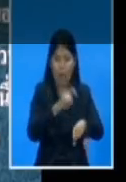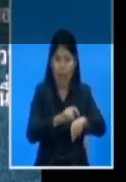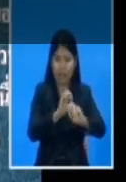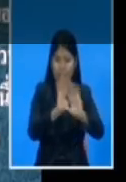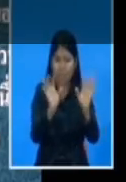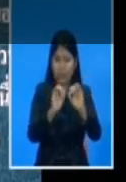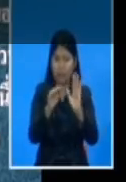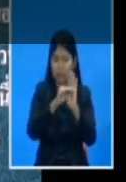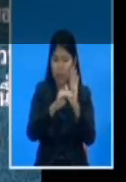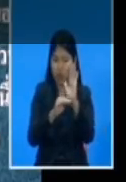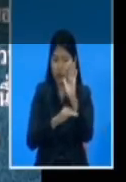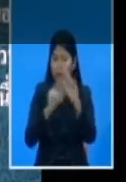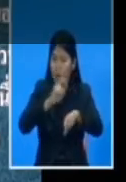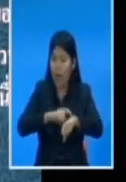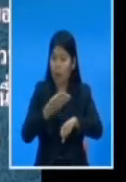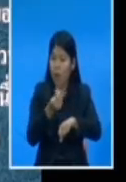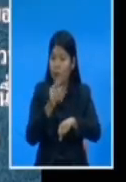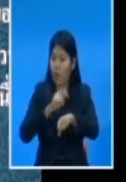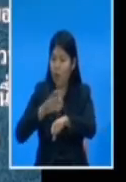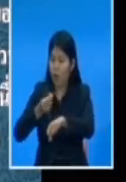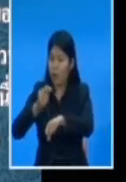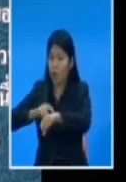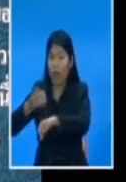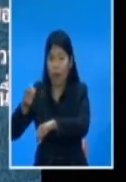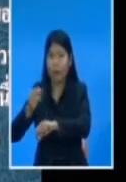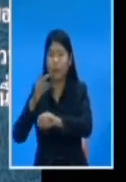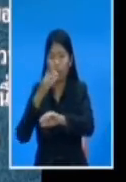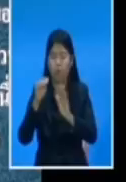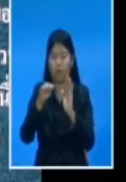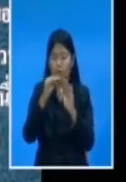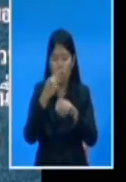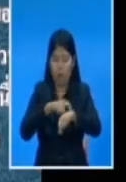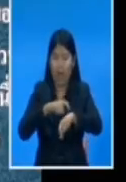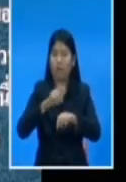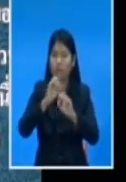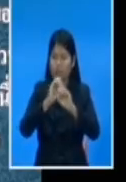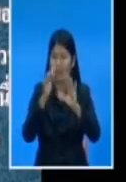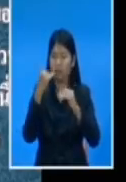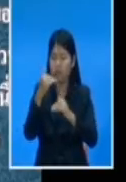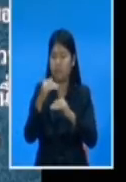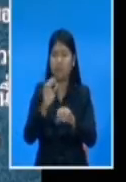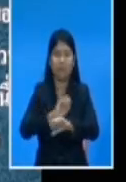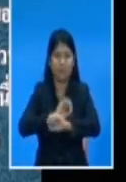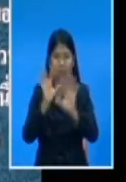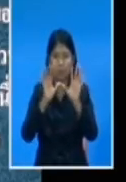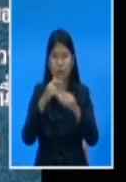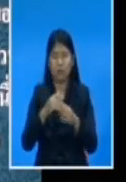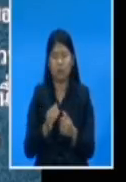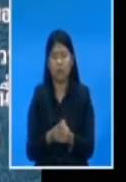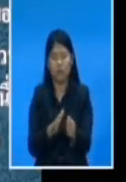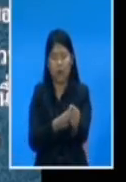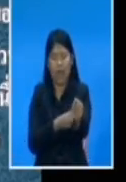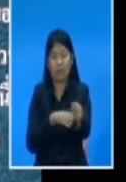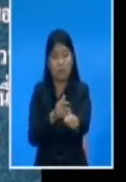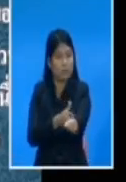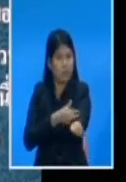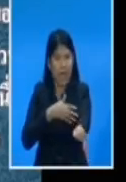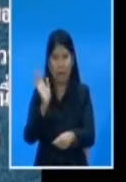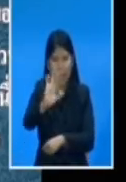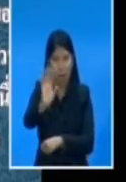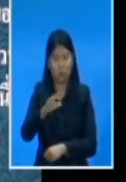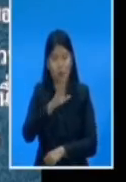นเพื่อไม่ให้กระบวนการยุติธรรมนั้นเกิดความล่าช้าครับความล่าช้าเป็นบ่อเกิดของความไม่เป็นธ